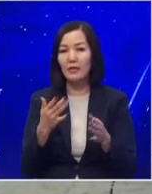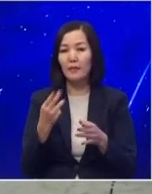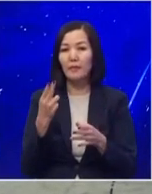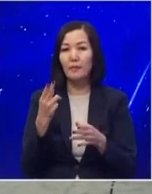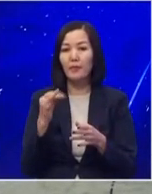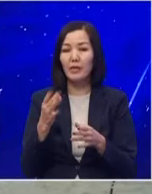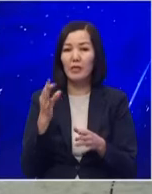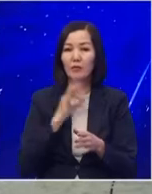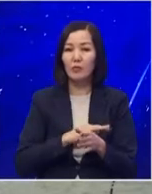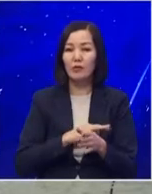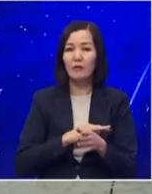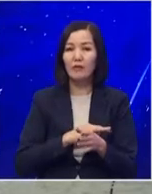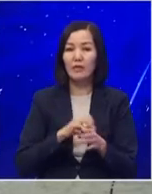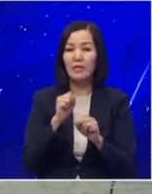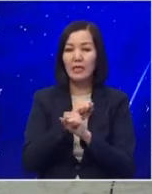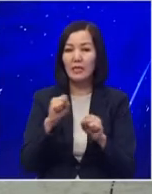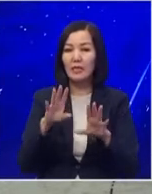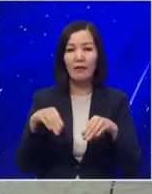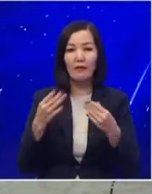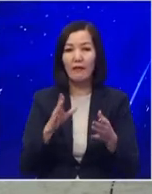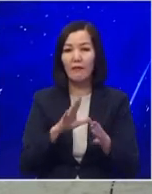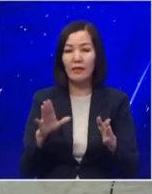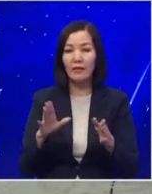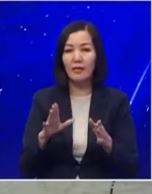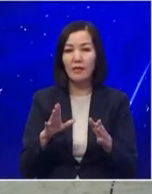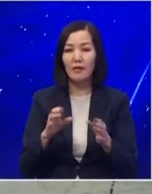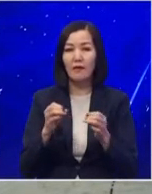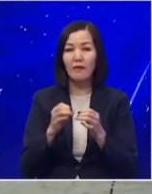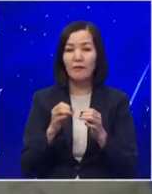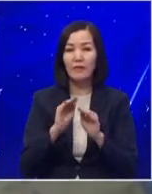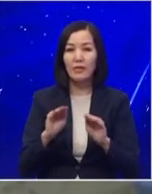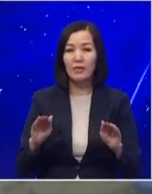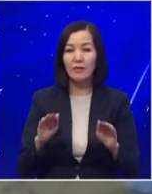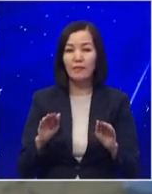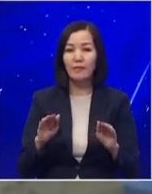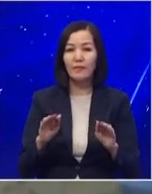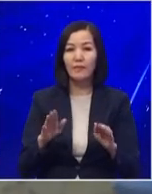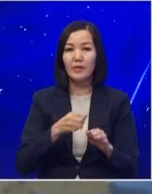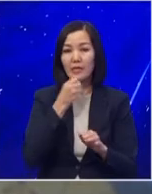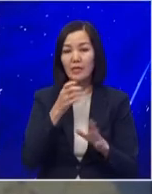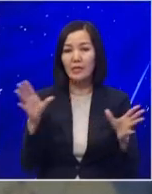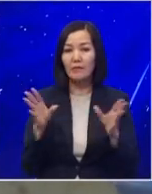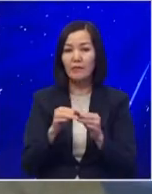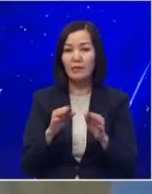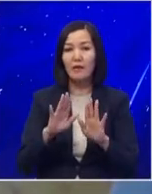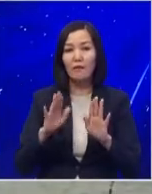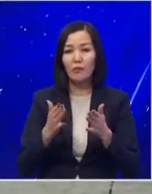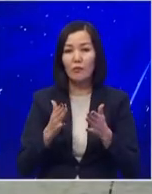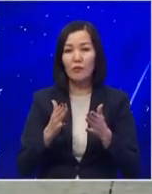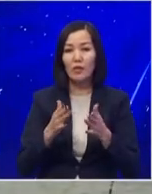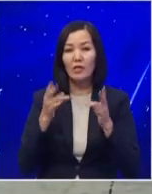пиротехнических изделий не давать несовершеннолетним детям очень происшествия чрезвычайных ситуаций